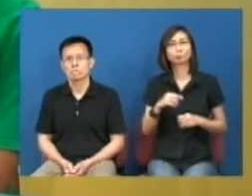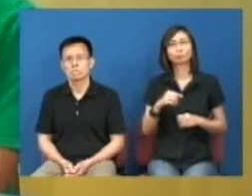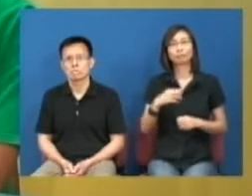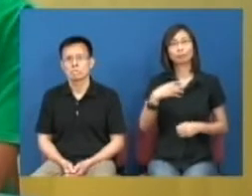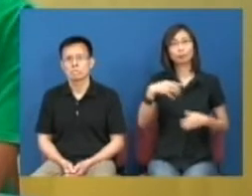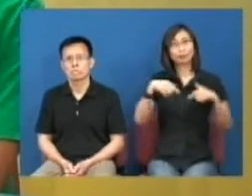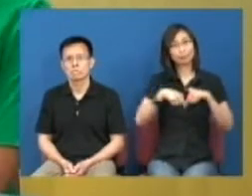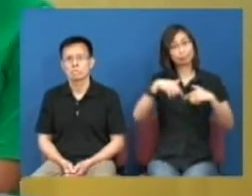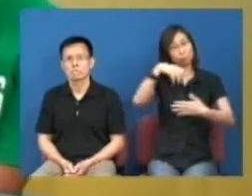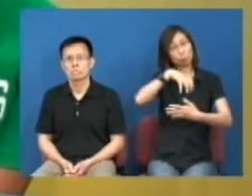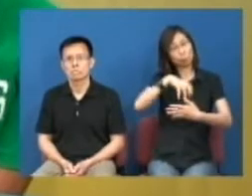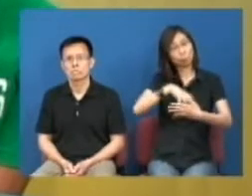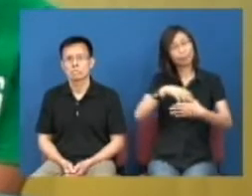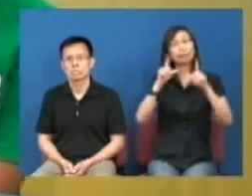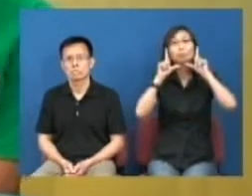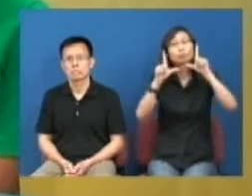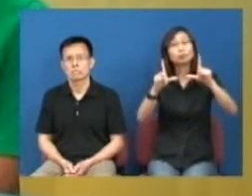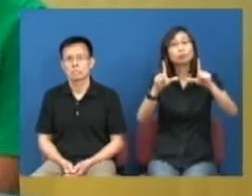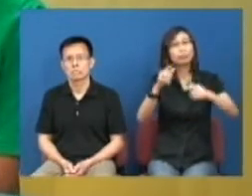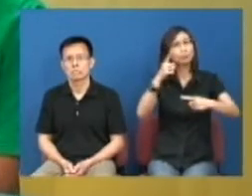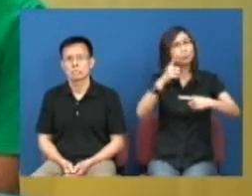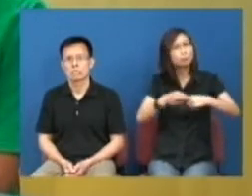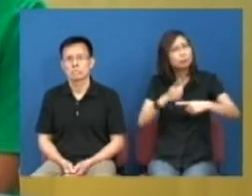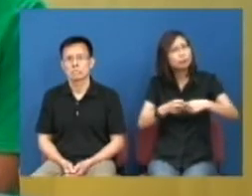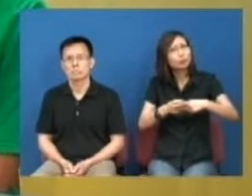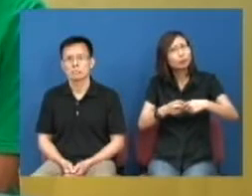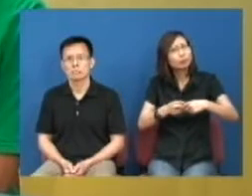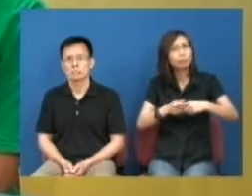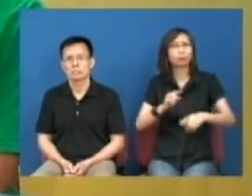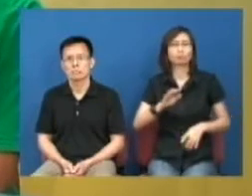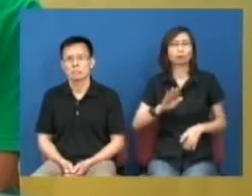啊？定係俾人覺得你好似似乎去刻意去